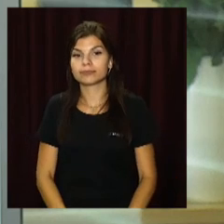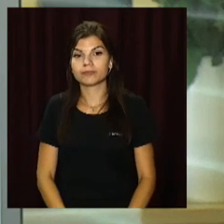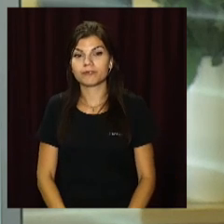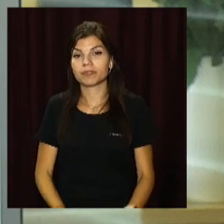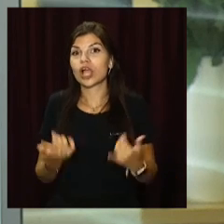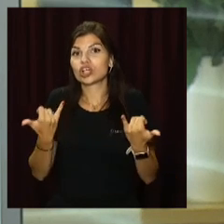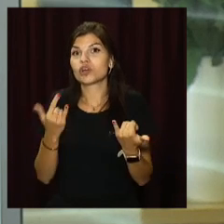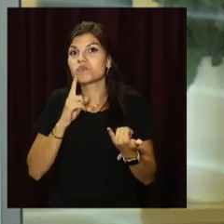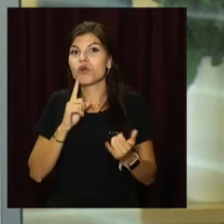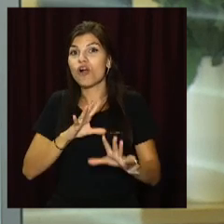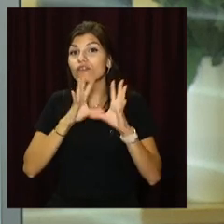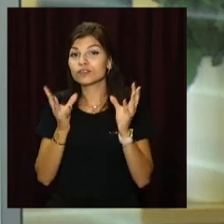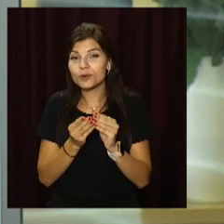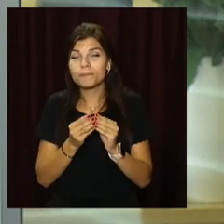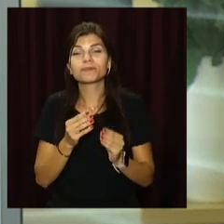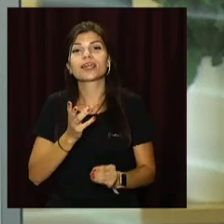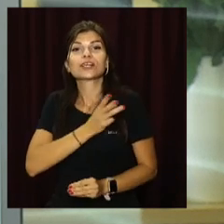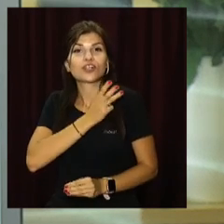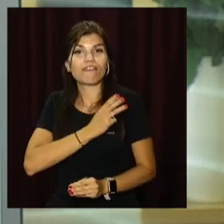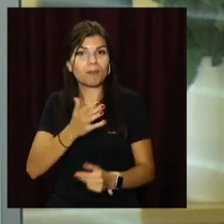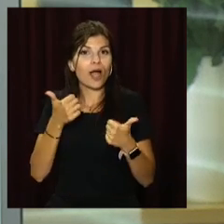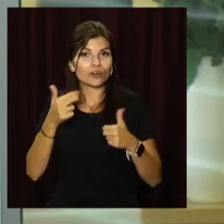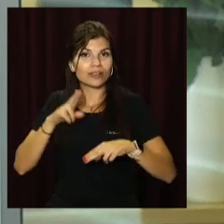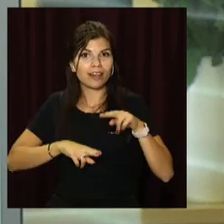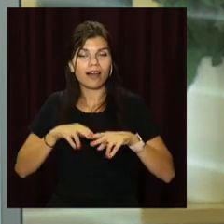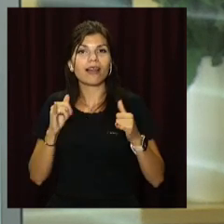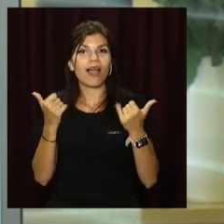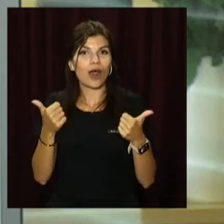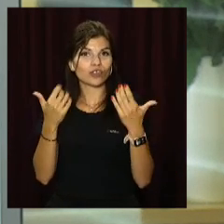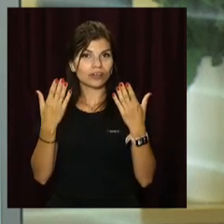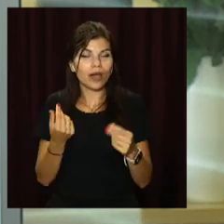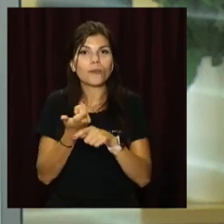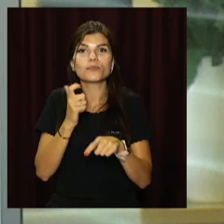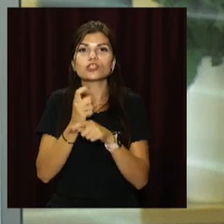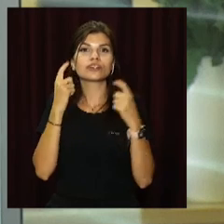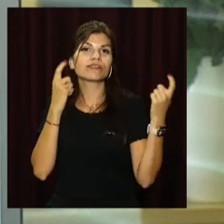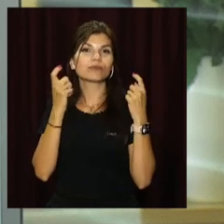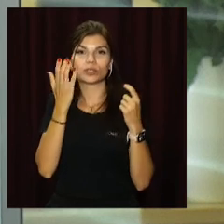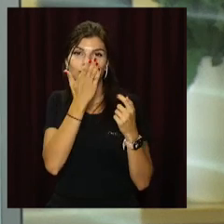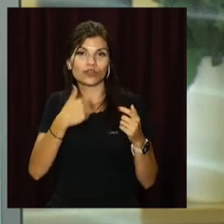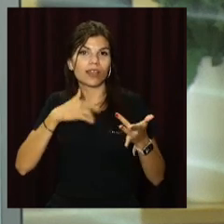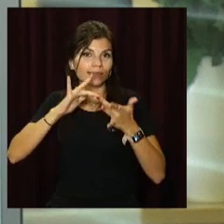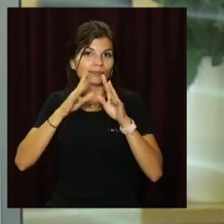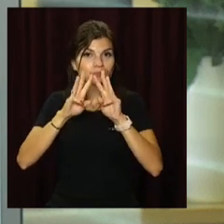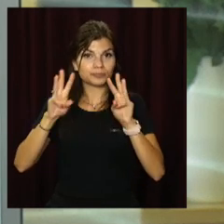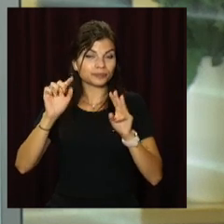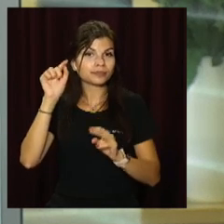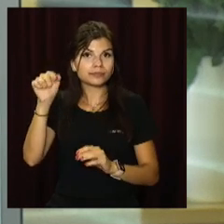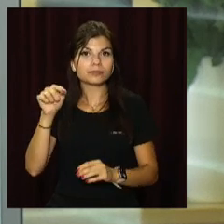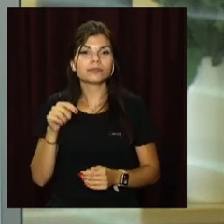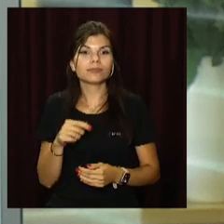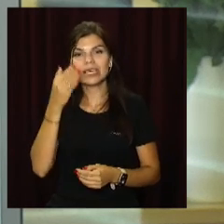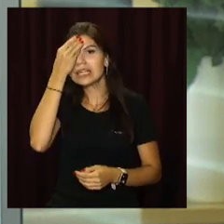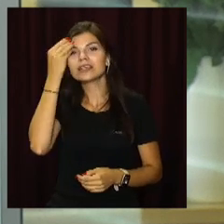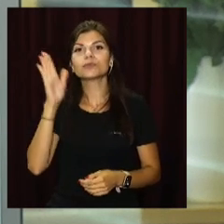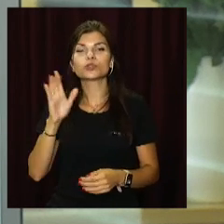На цьому в мене поки що все. Бажаю вам гарного настрою і вдалого дня. Більше інформації читайте на нашому сайті opentv.media.